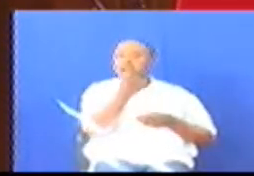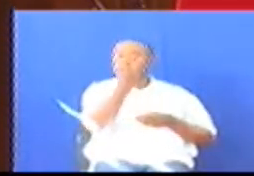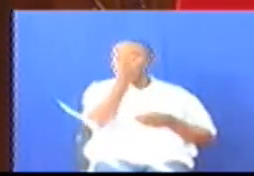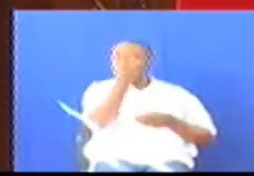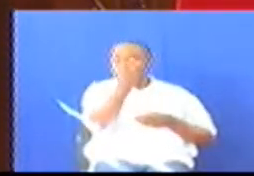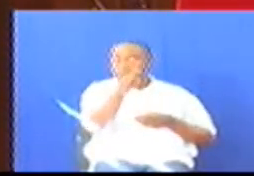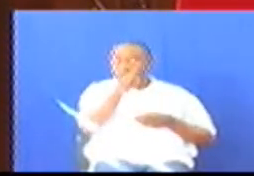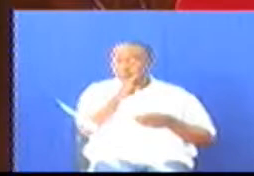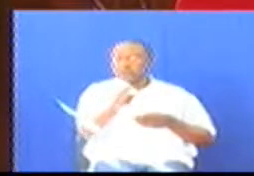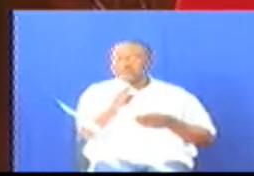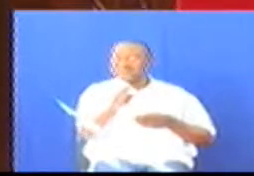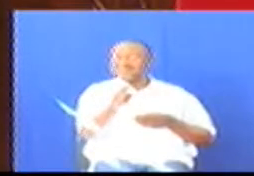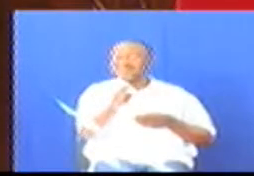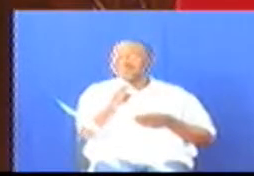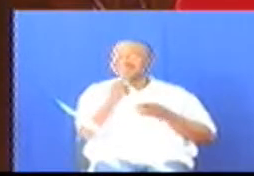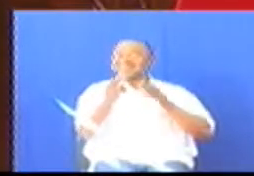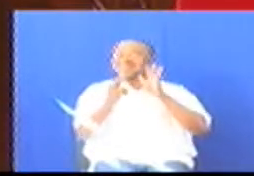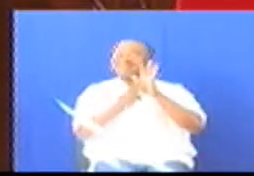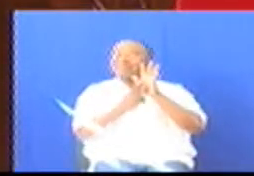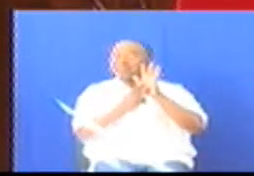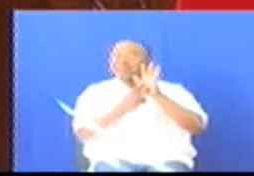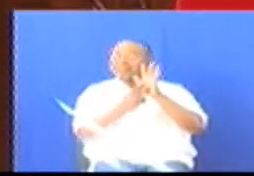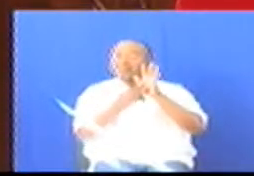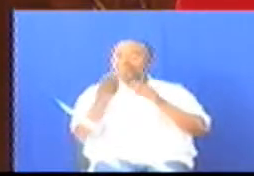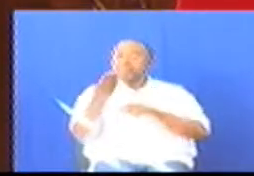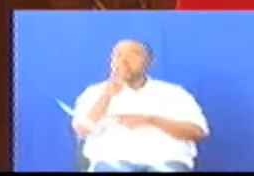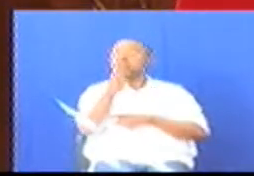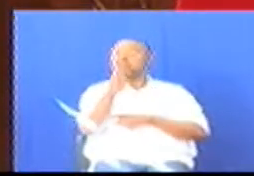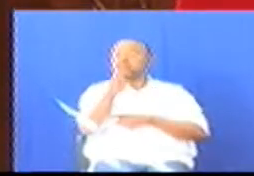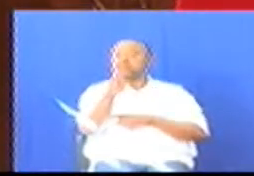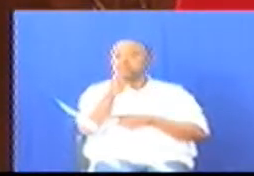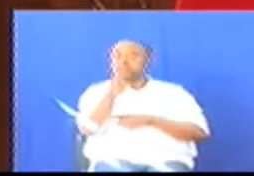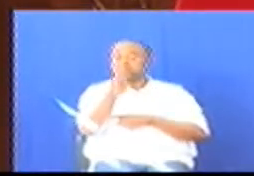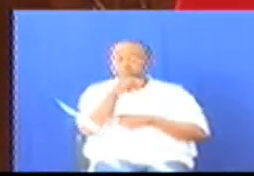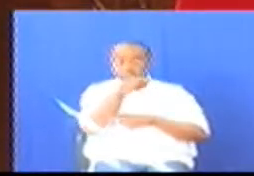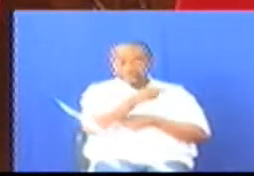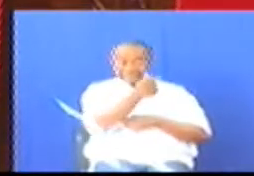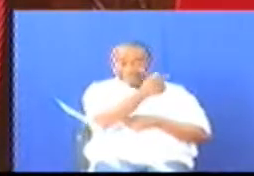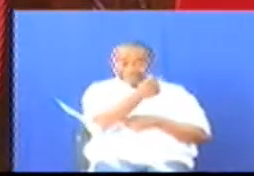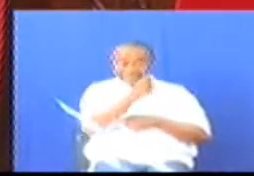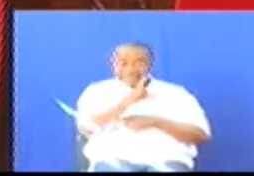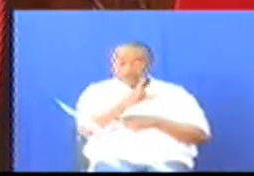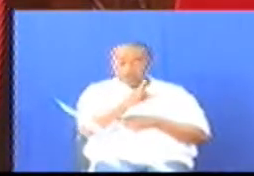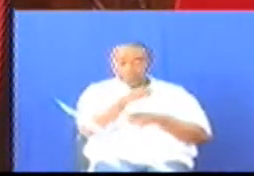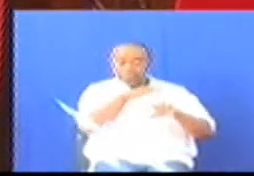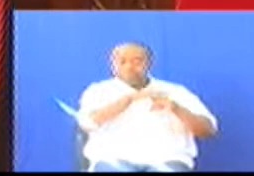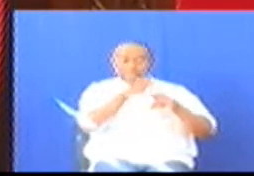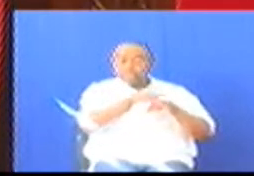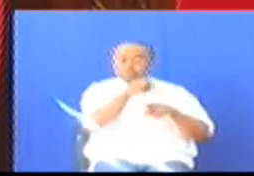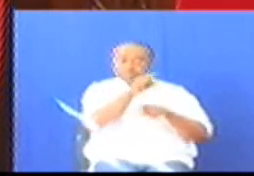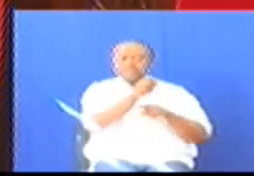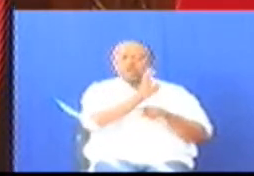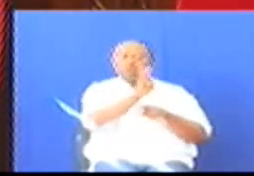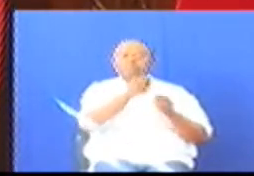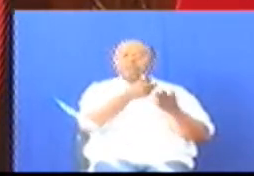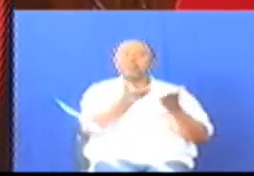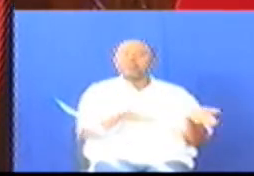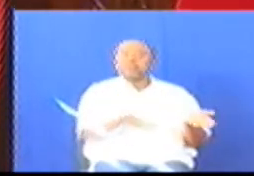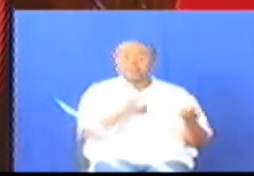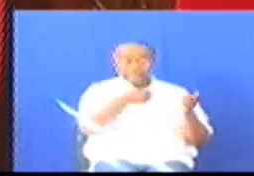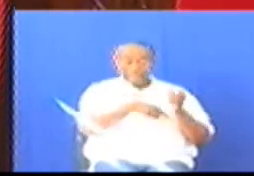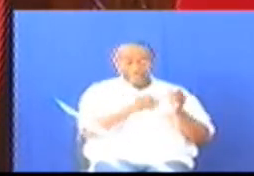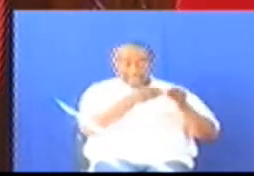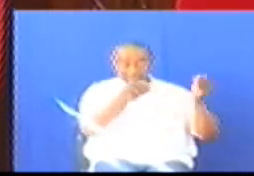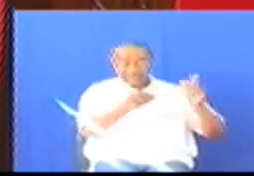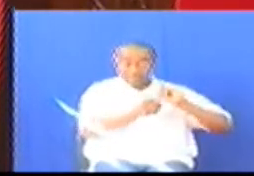1.75 billion, ambayo ameainisha CAG. TTCL hawakuwa na maelezo nayo katika vitabu vyao. Inaonekana